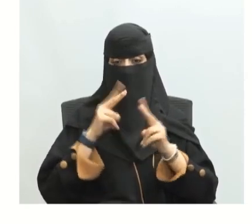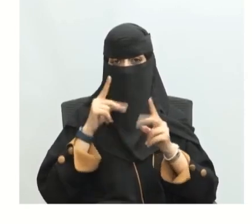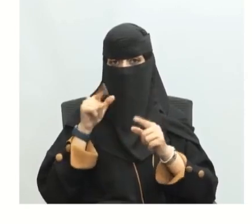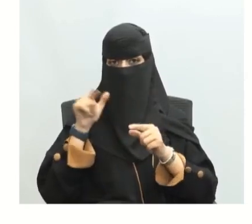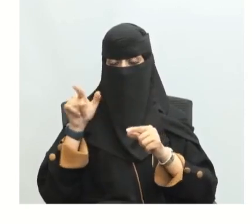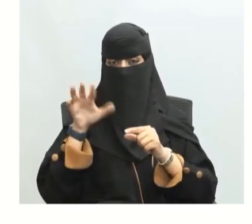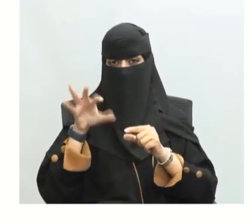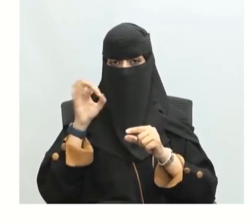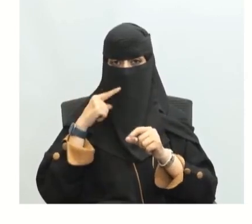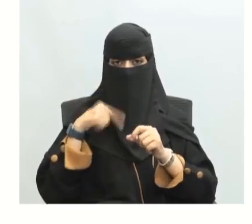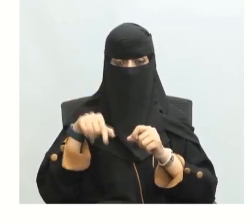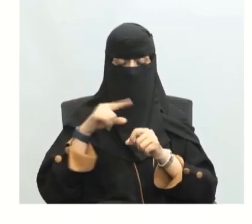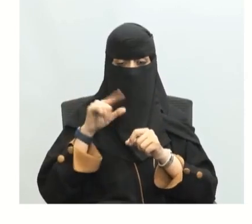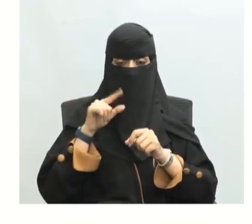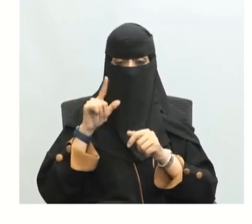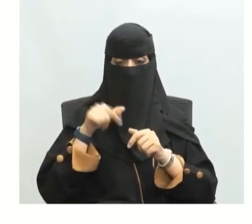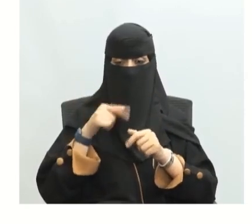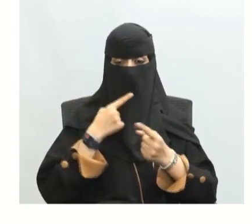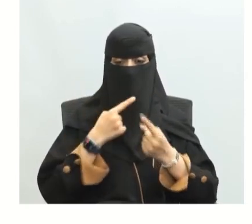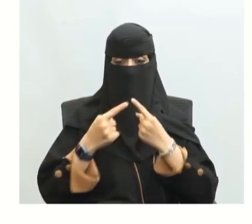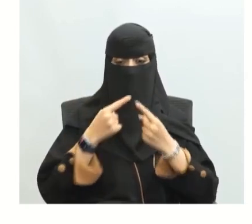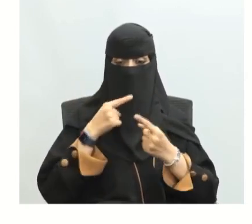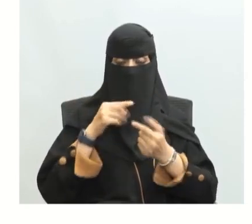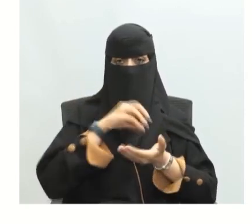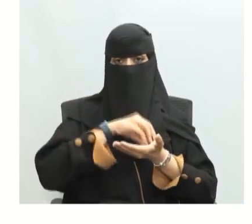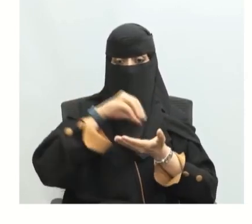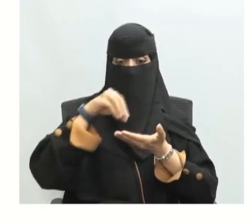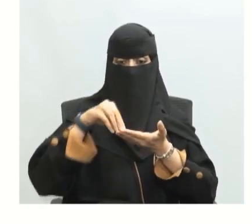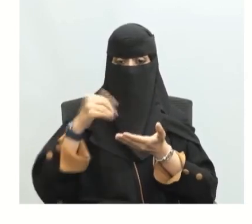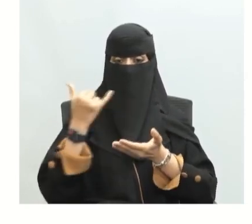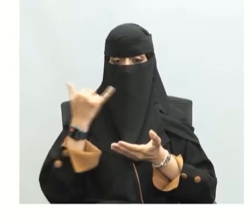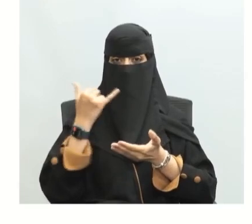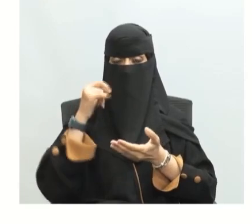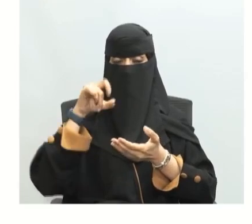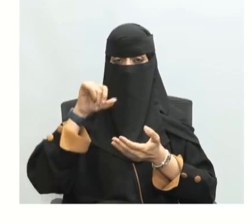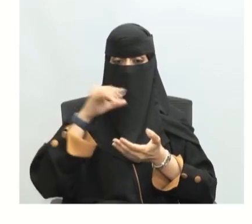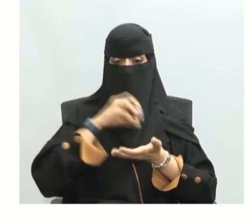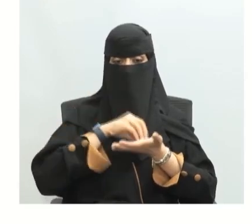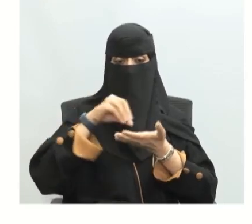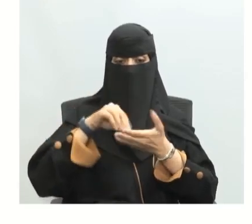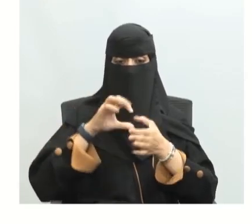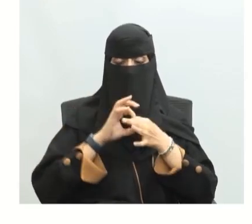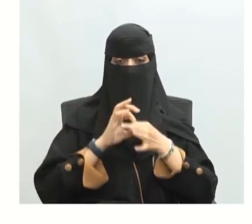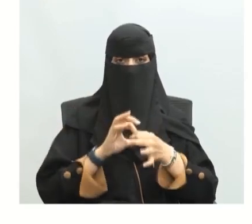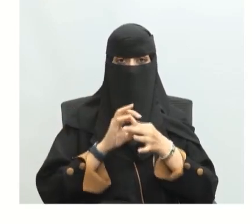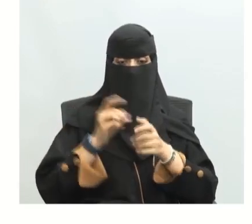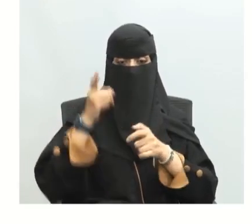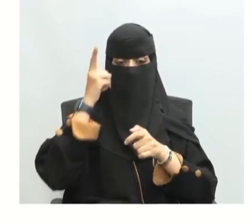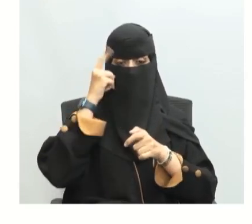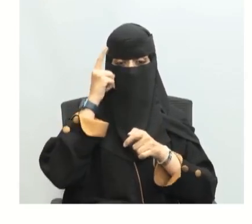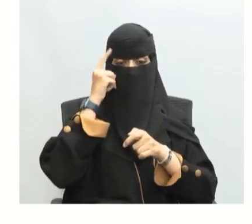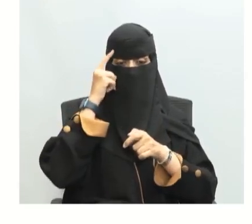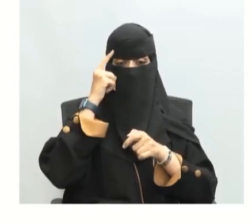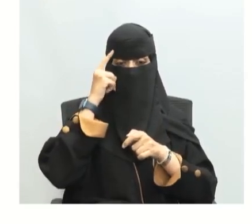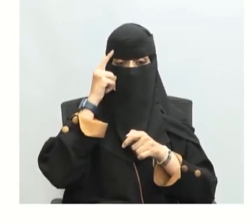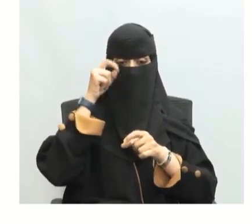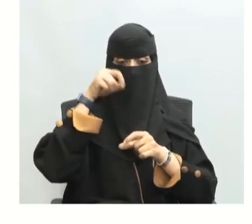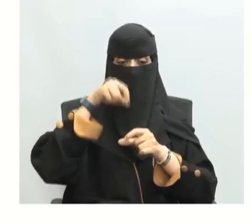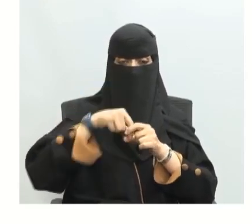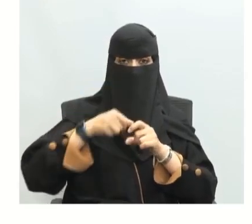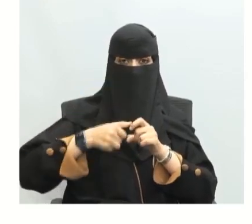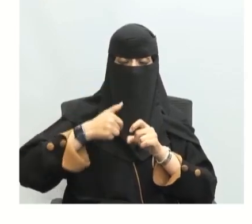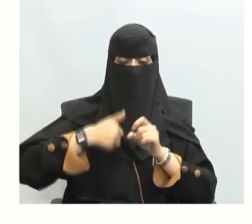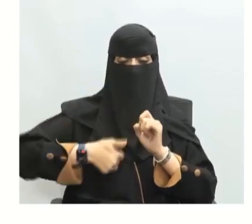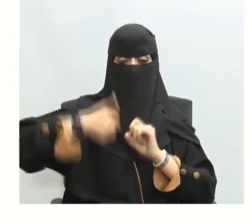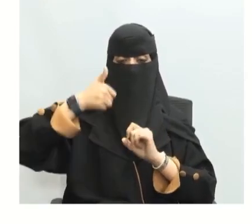ولكن يتفق الجميع بان احسنتم بان الحوار وسيله مهمه من